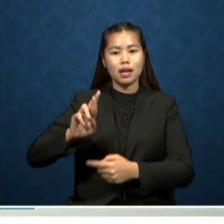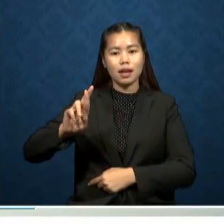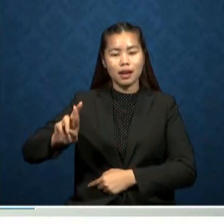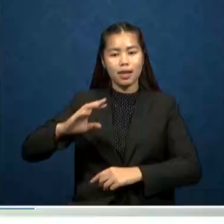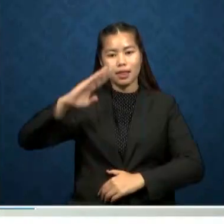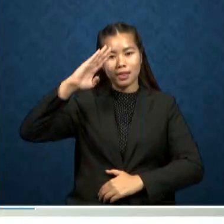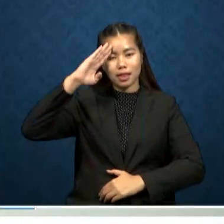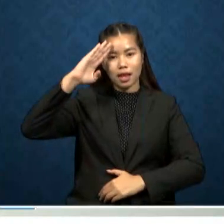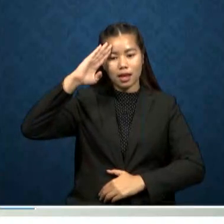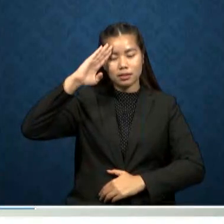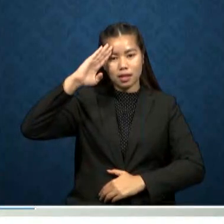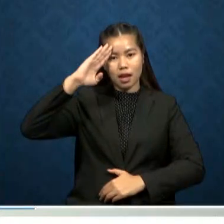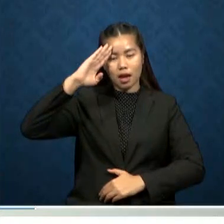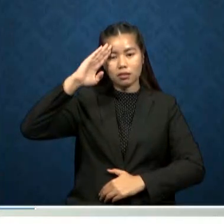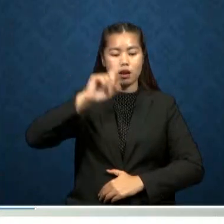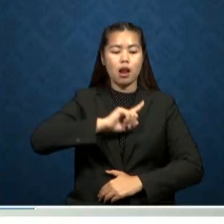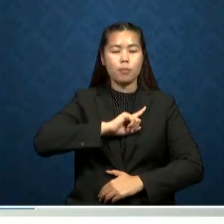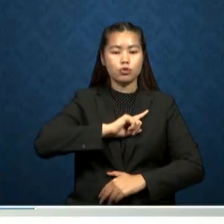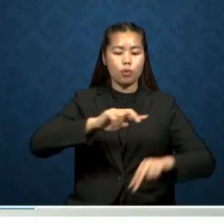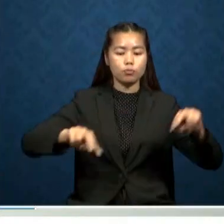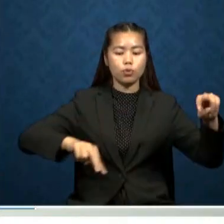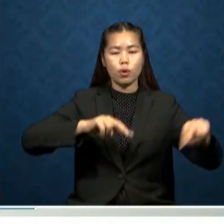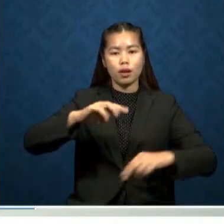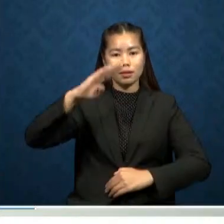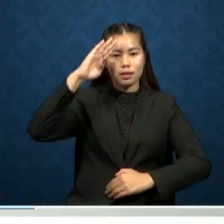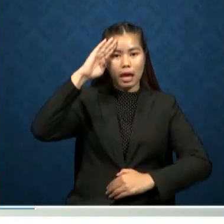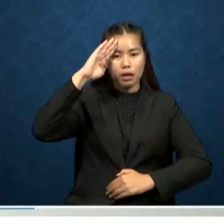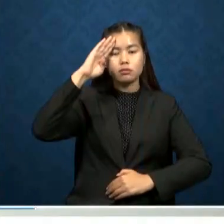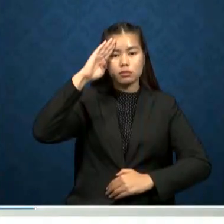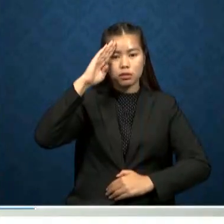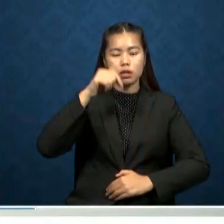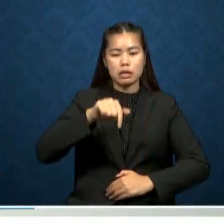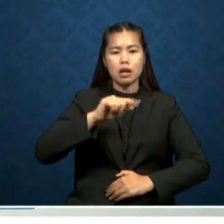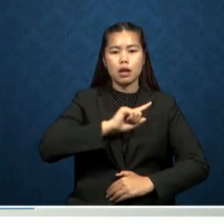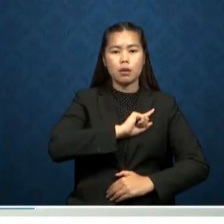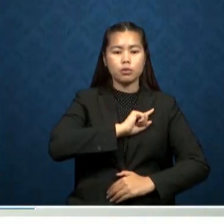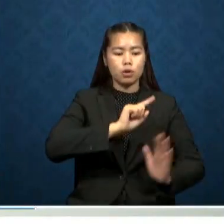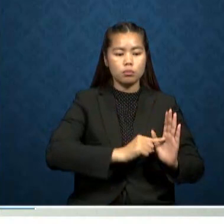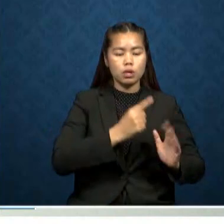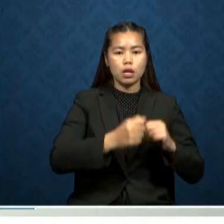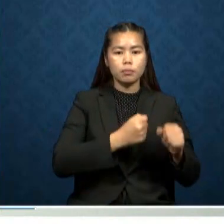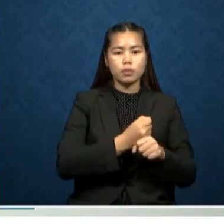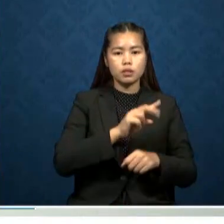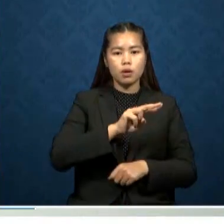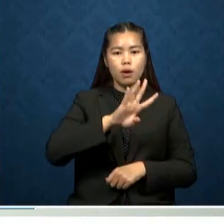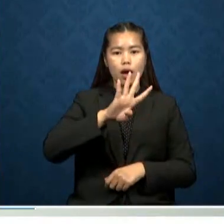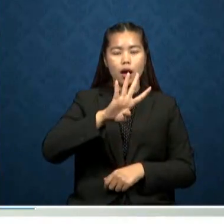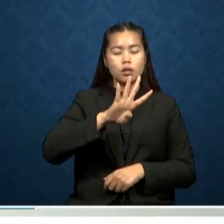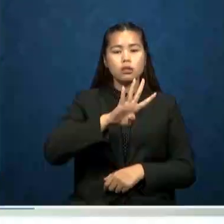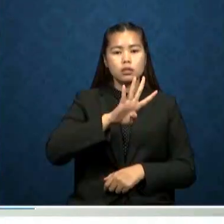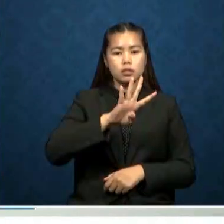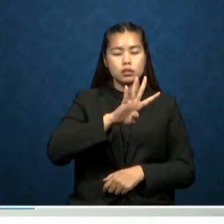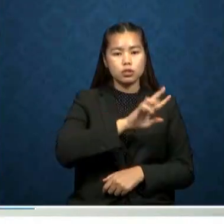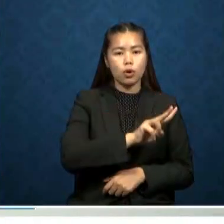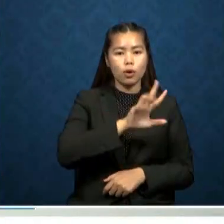เป็นผู้ตรวจราชการซึ่งเริ่มมาตั้งแต่พ.ศ2446ในรัชสมัยรัชกาลที่